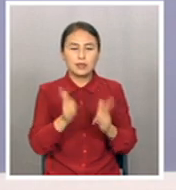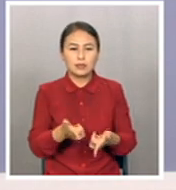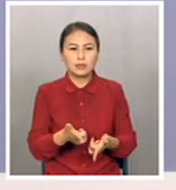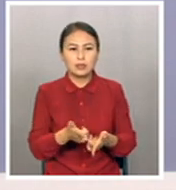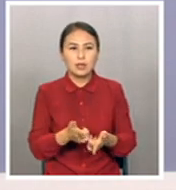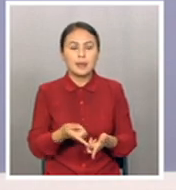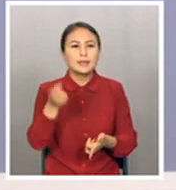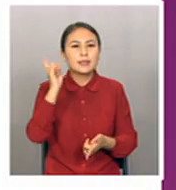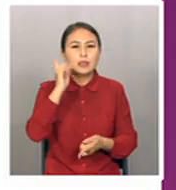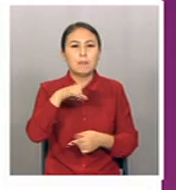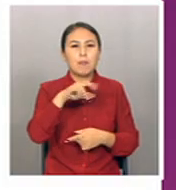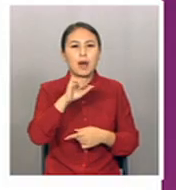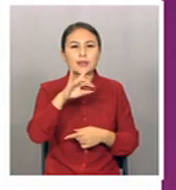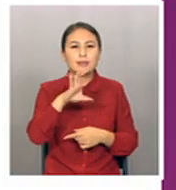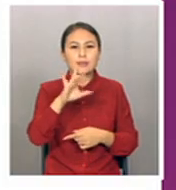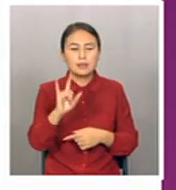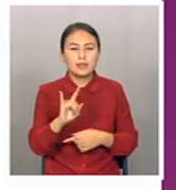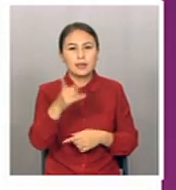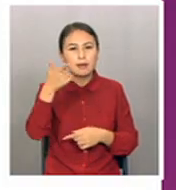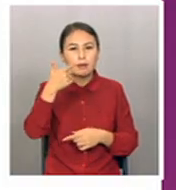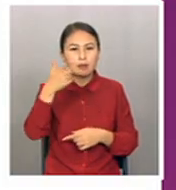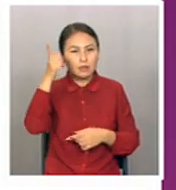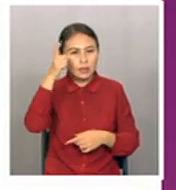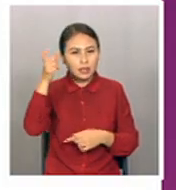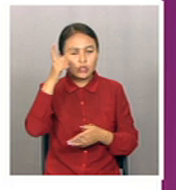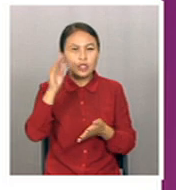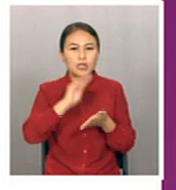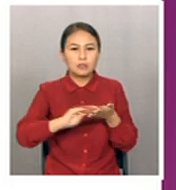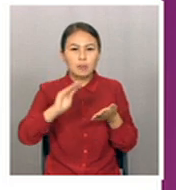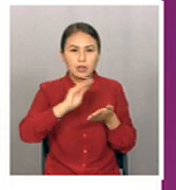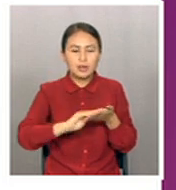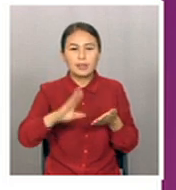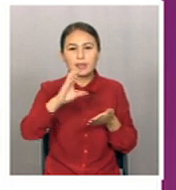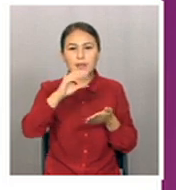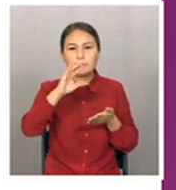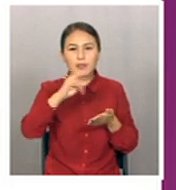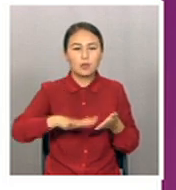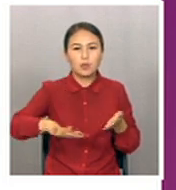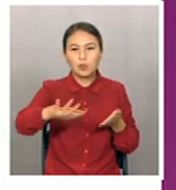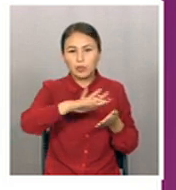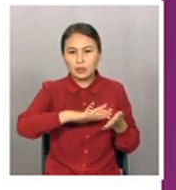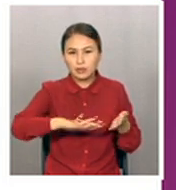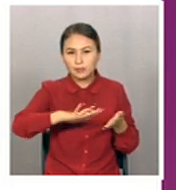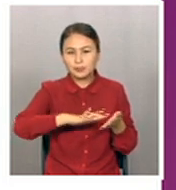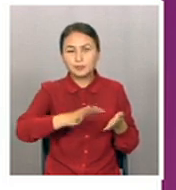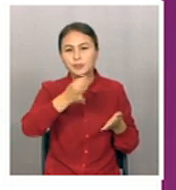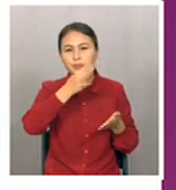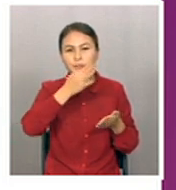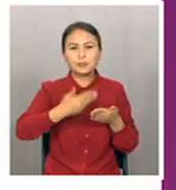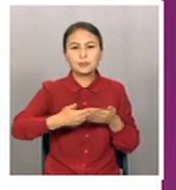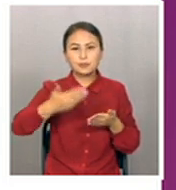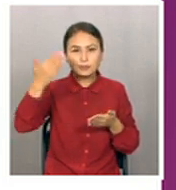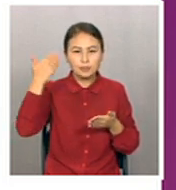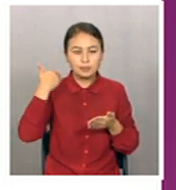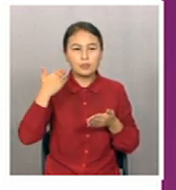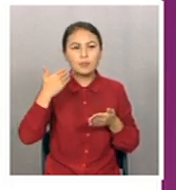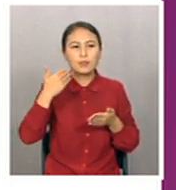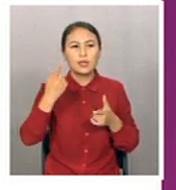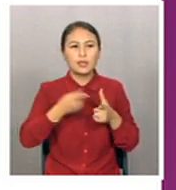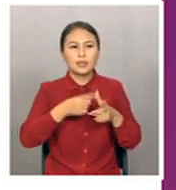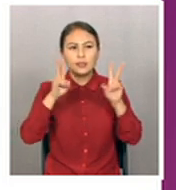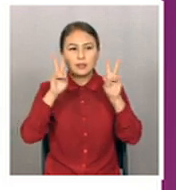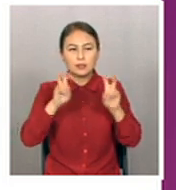Ежелгі парсы және грек жазбаларында Есіл өңірін ертеден исседондар деп